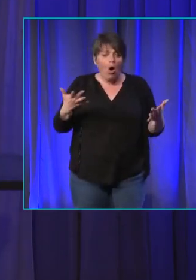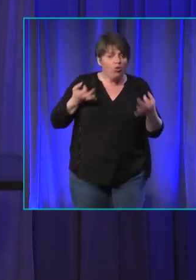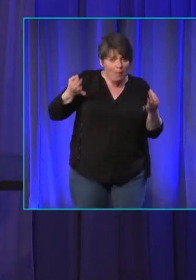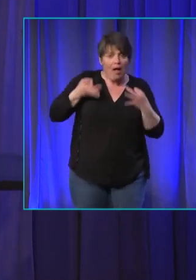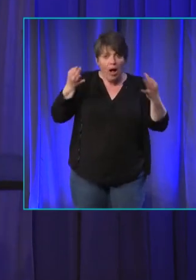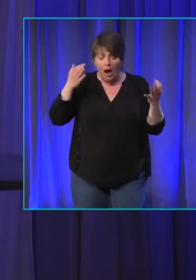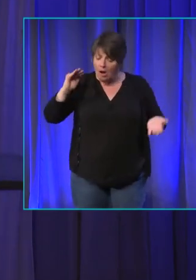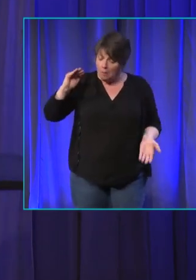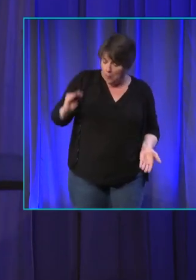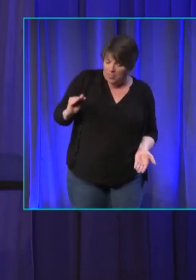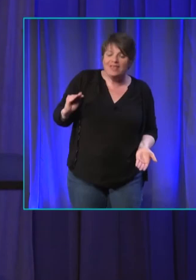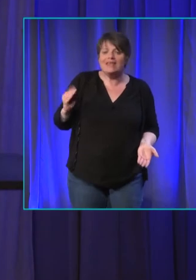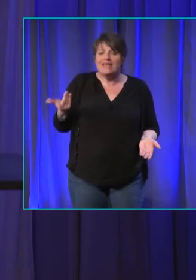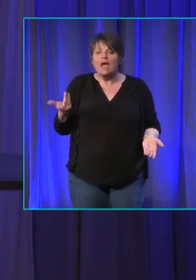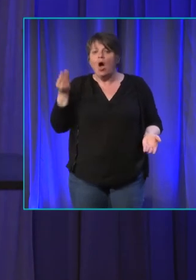petit, voilà, l'enfant est